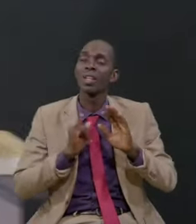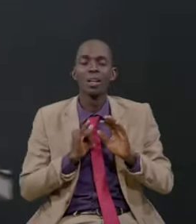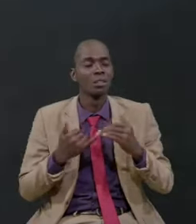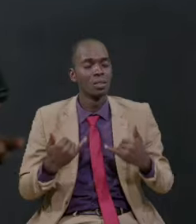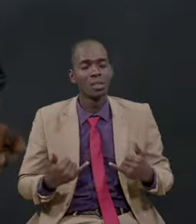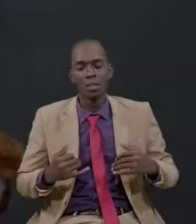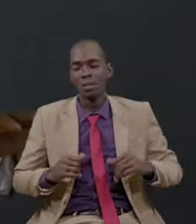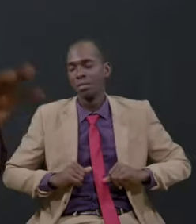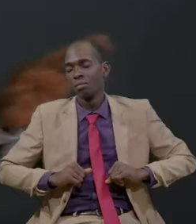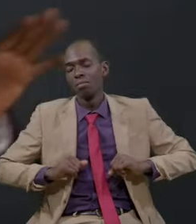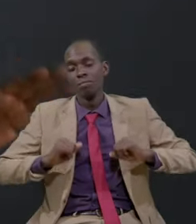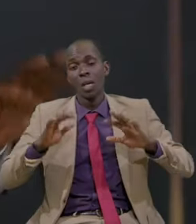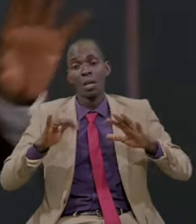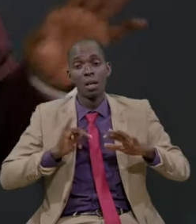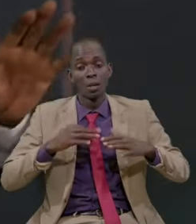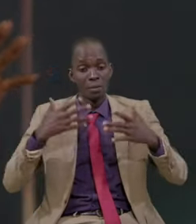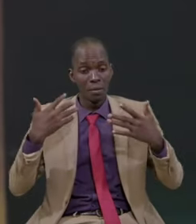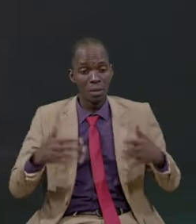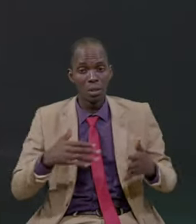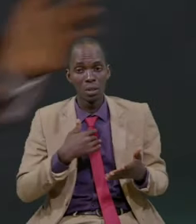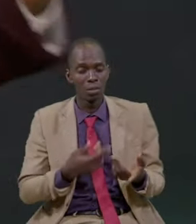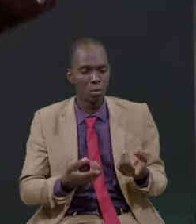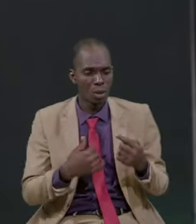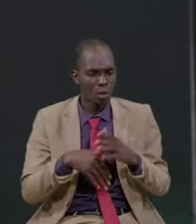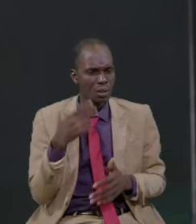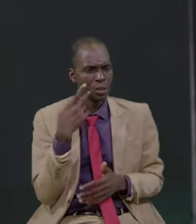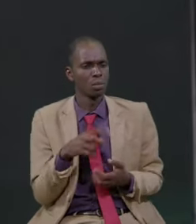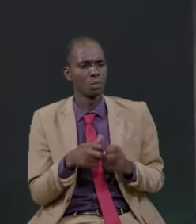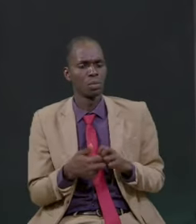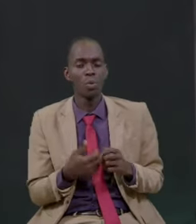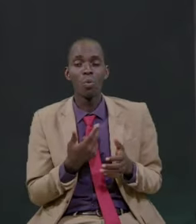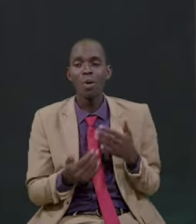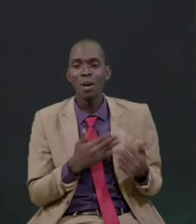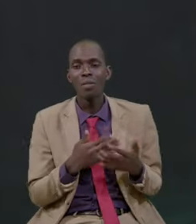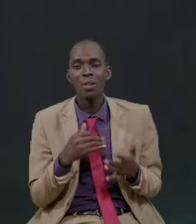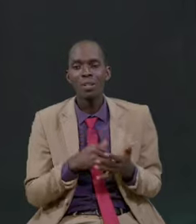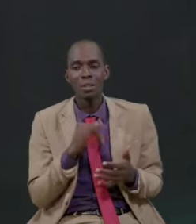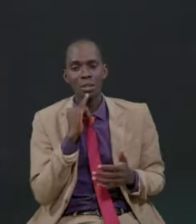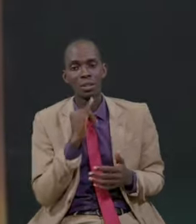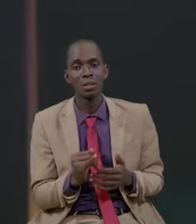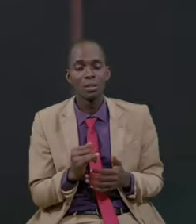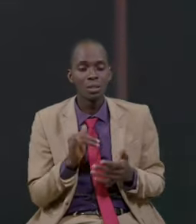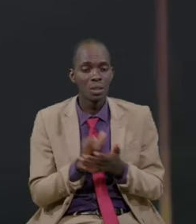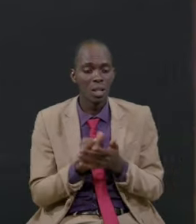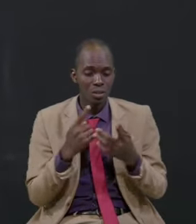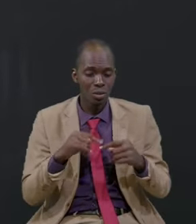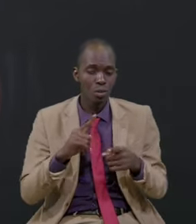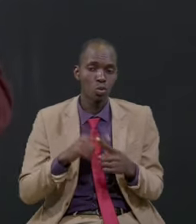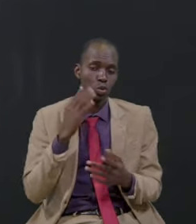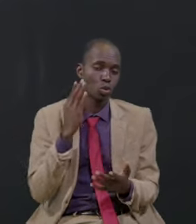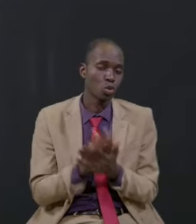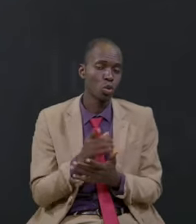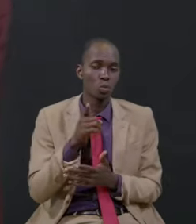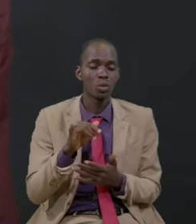maintenant, je sors, je vois une montagne, quelle qu'elle soit. Qui essaie de t'arrêter?